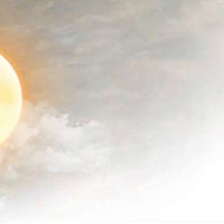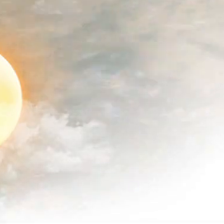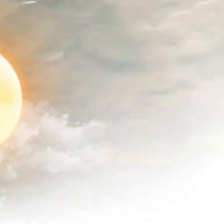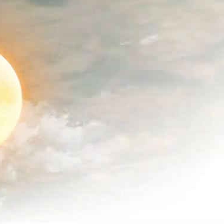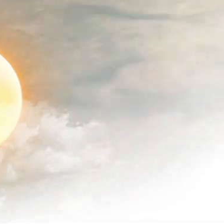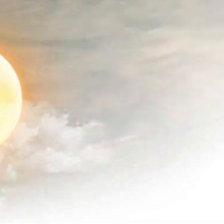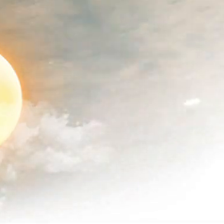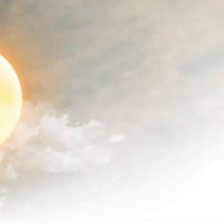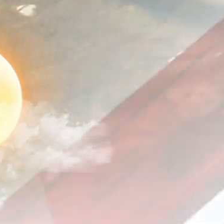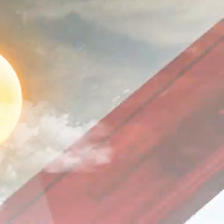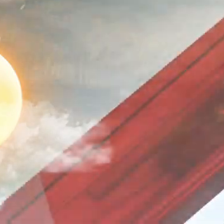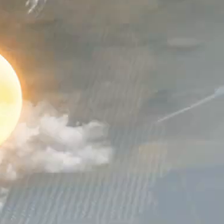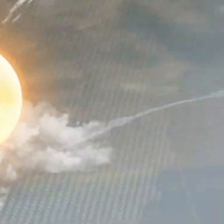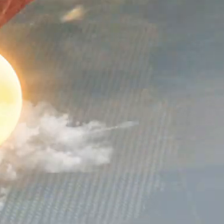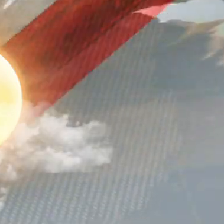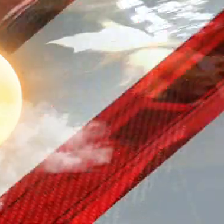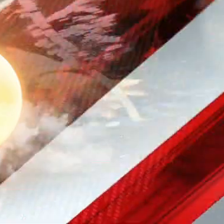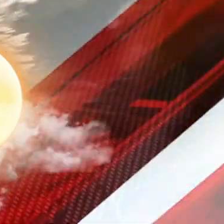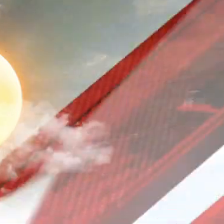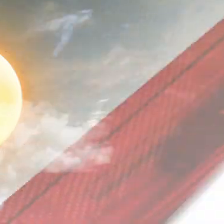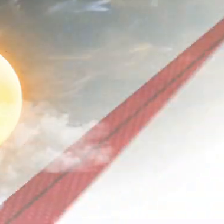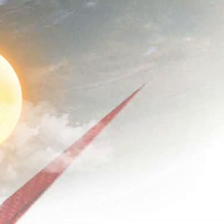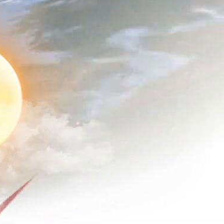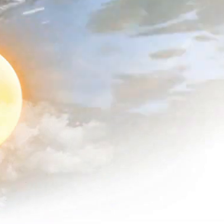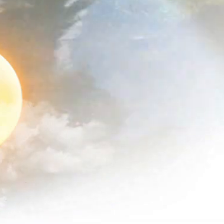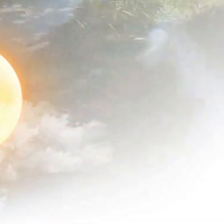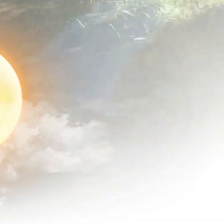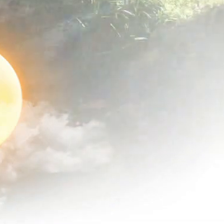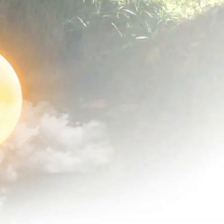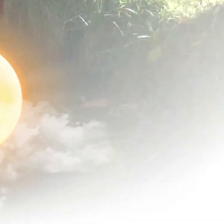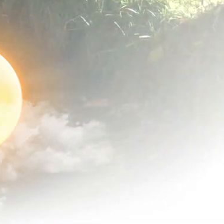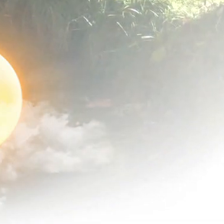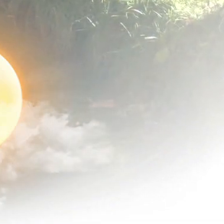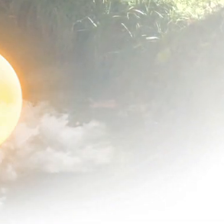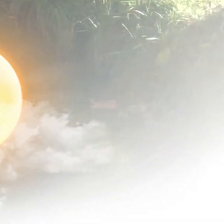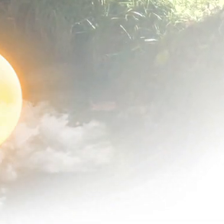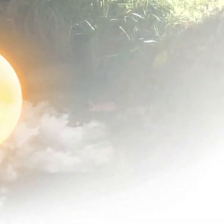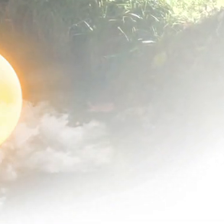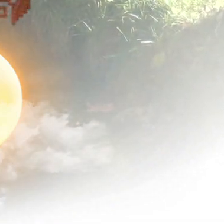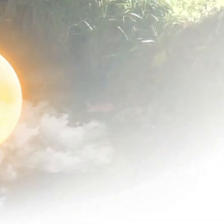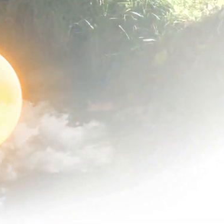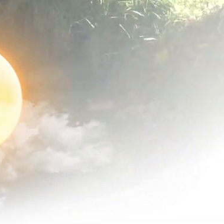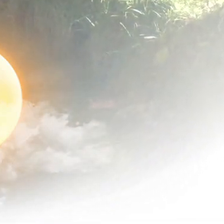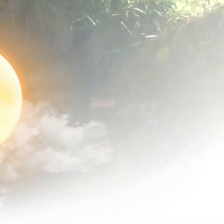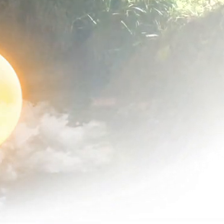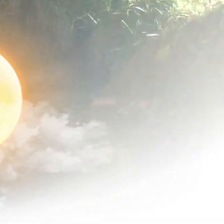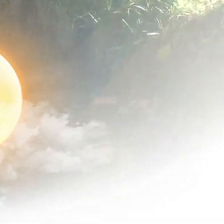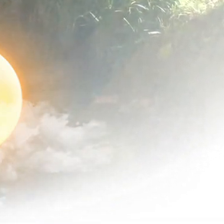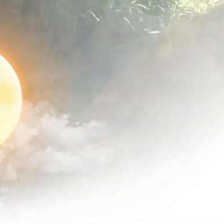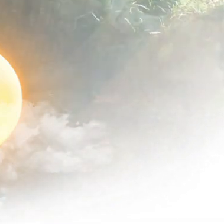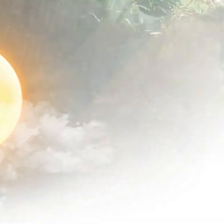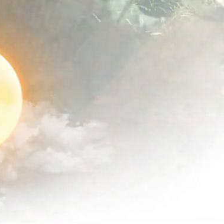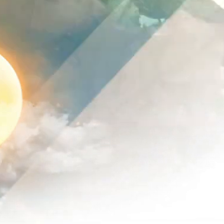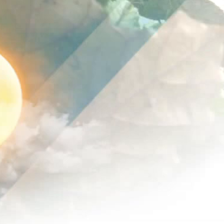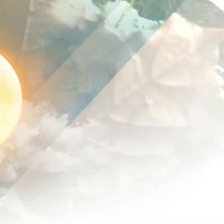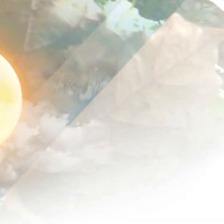градусаў цяпла раніцай і вечарам і да плюс 10 днём. Воблачна, без ападкаў, вецер паўднёва-ўсходні ад 2